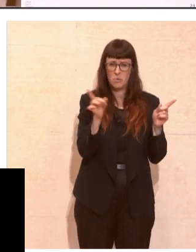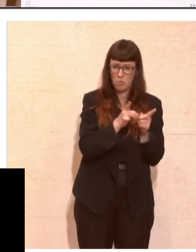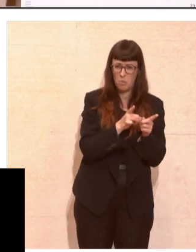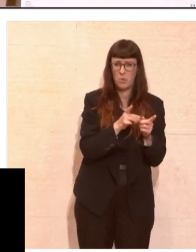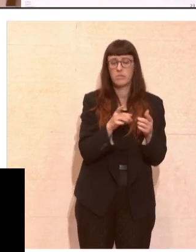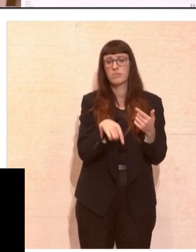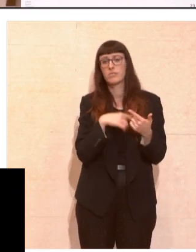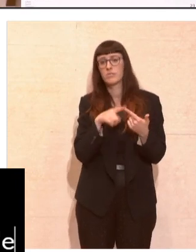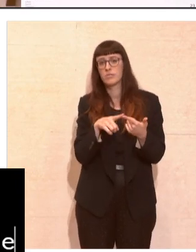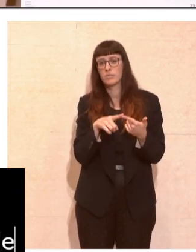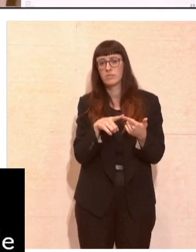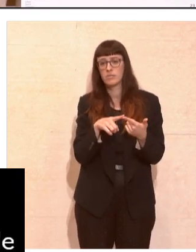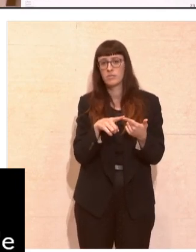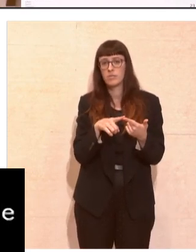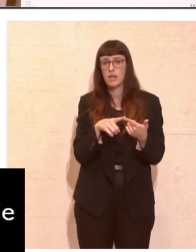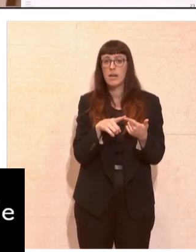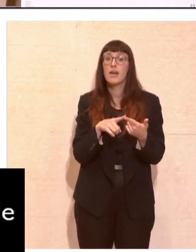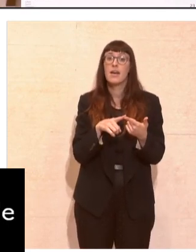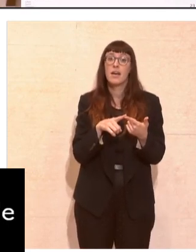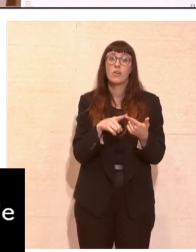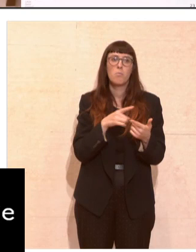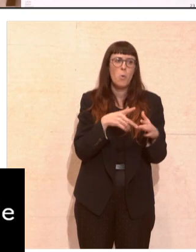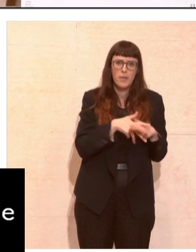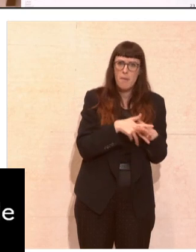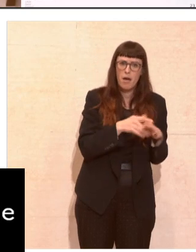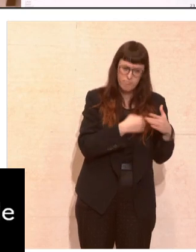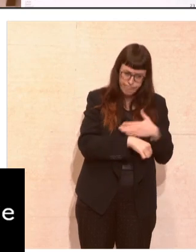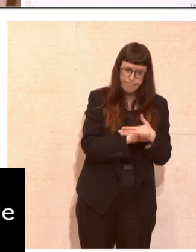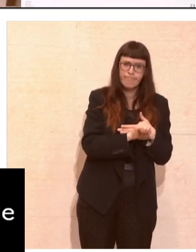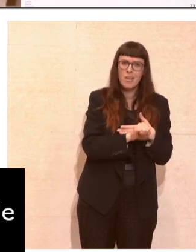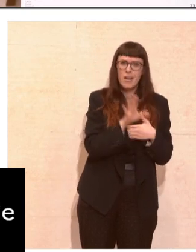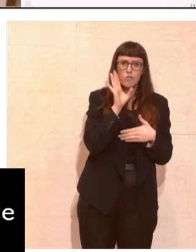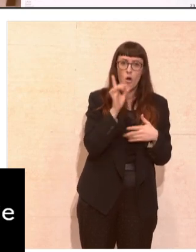on a notre trajectoire de petit dormeur tout au long un peu de